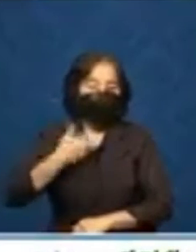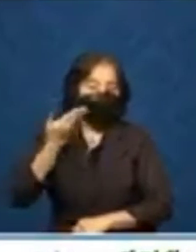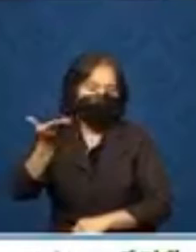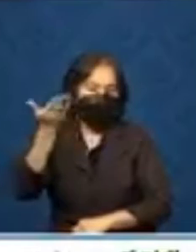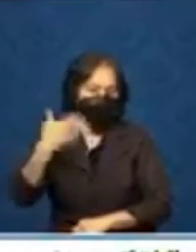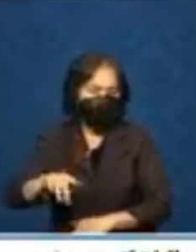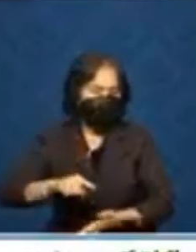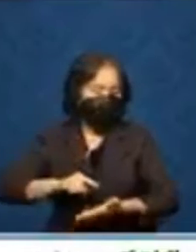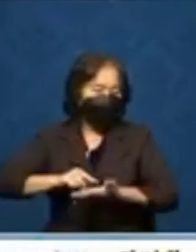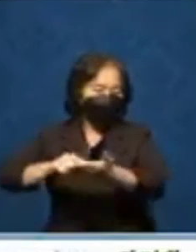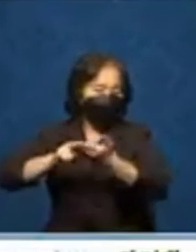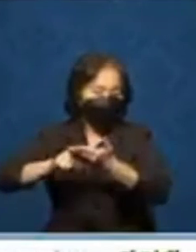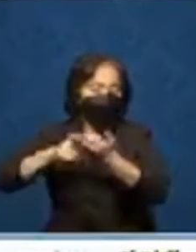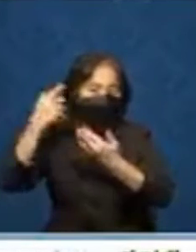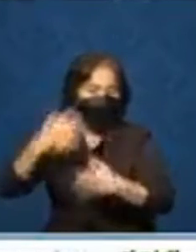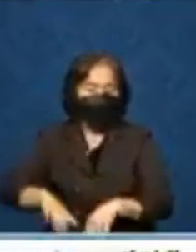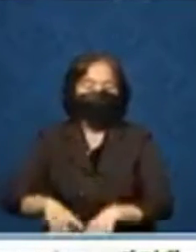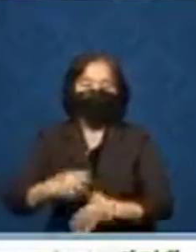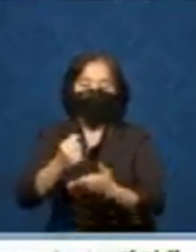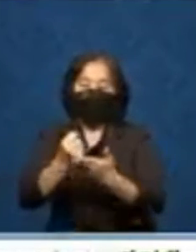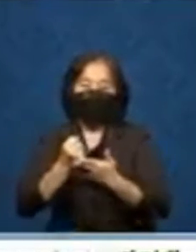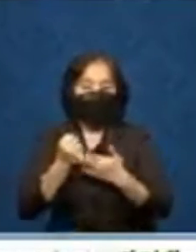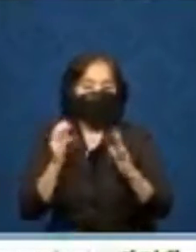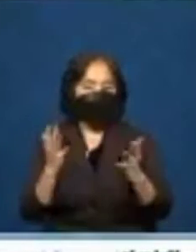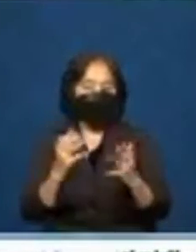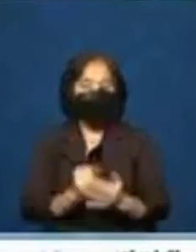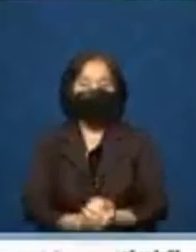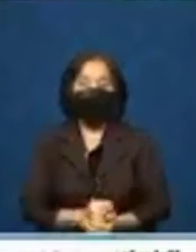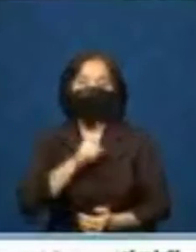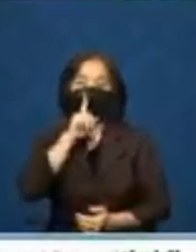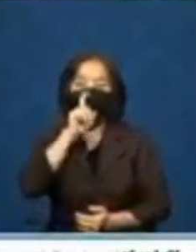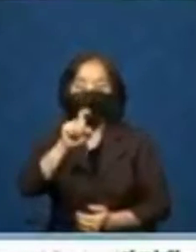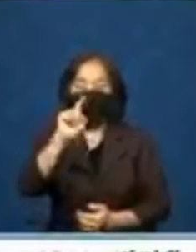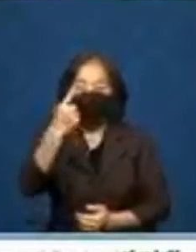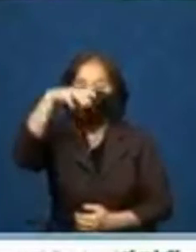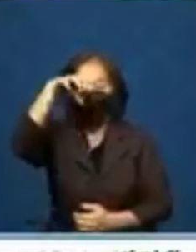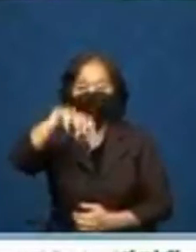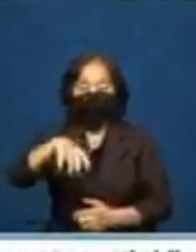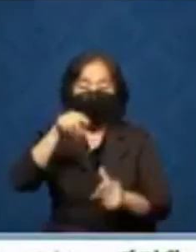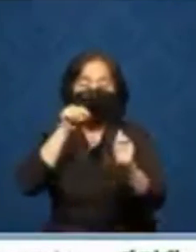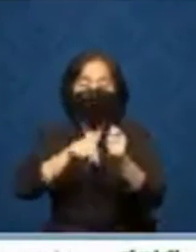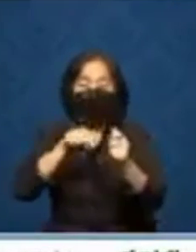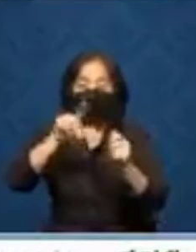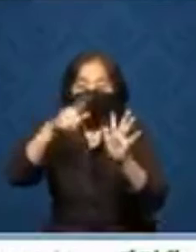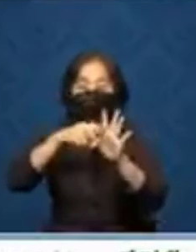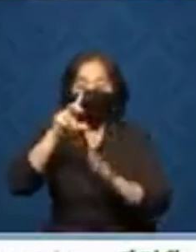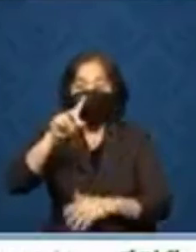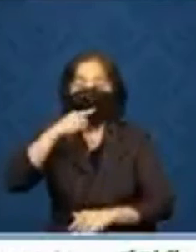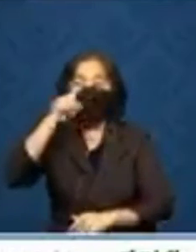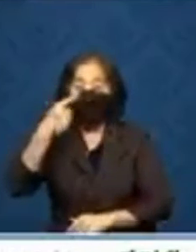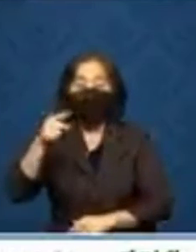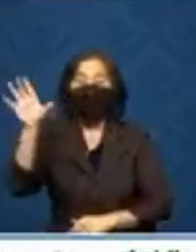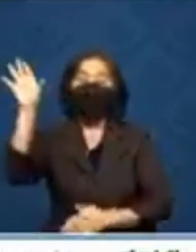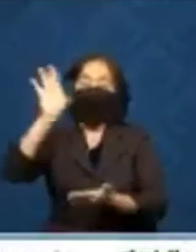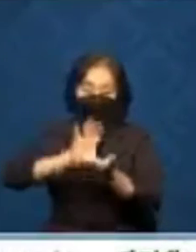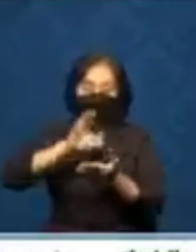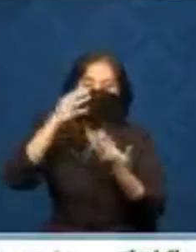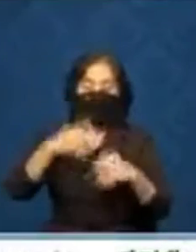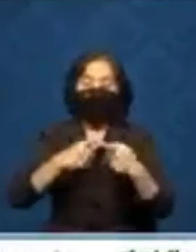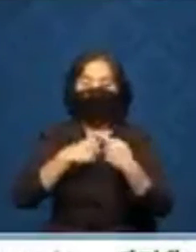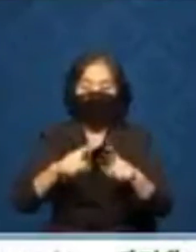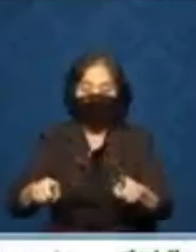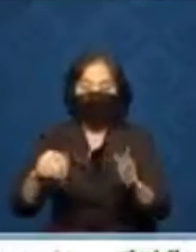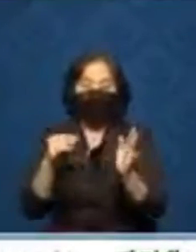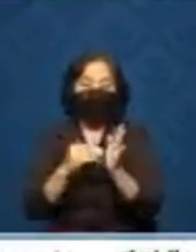ครั้งแล้วแต่ยังไม่ได้รับความคืบหน้าค่ะสอบถามไปยังสำนักงานเขตลาดกระบังก็ได้แจ้งว่าได้ของงบประมาณแล้วแต่กรุงเทพมห